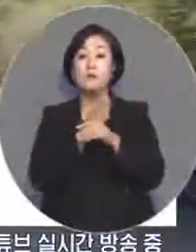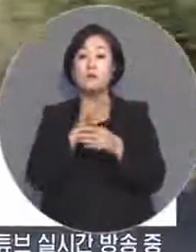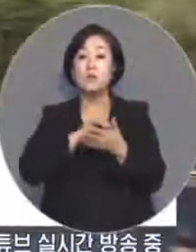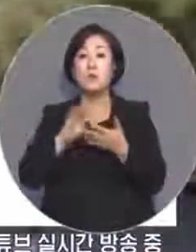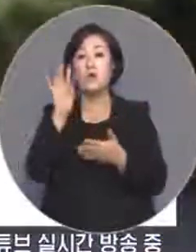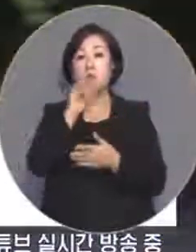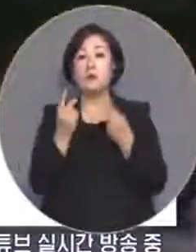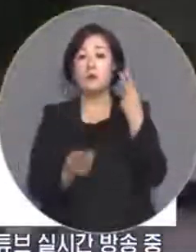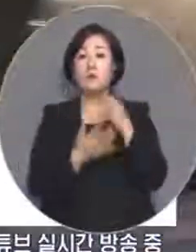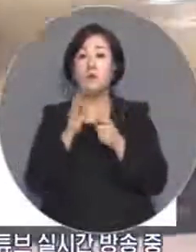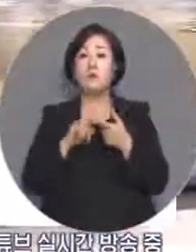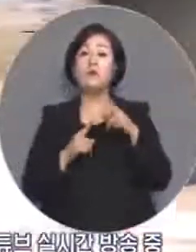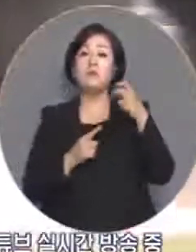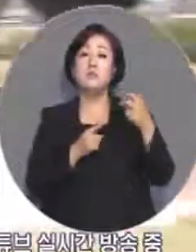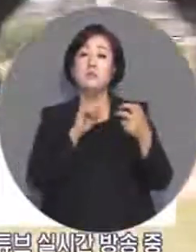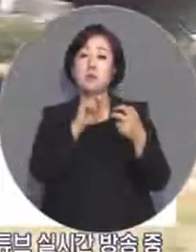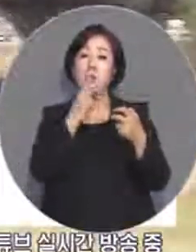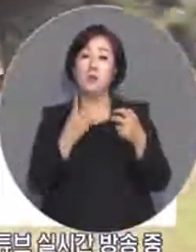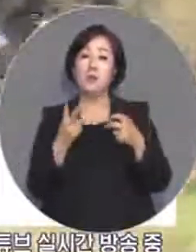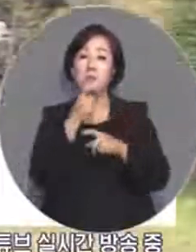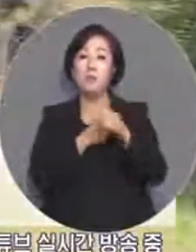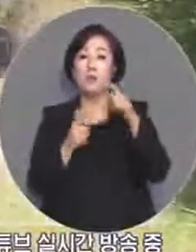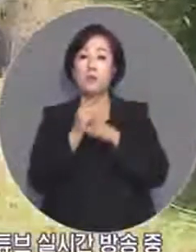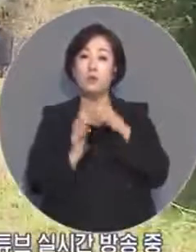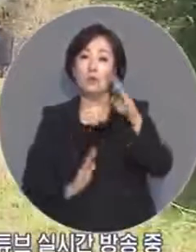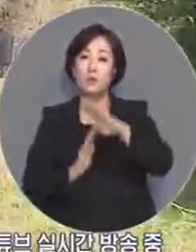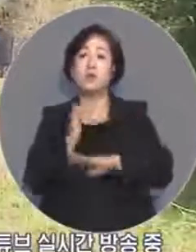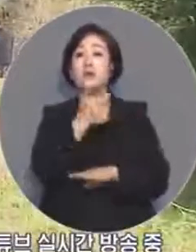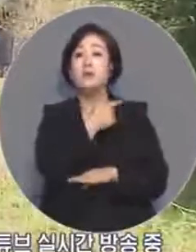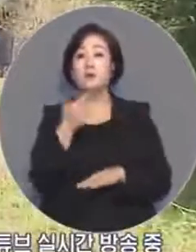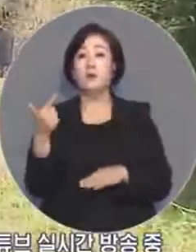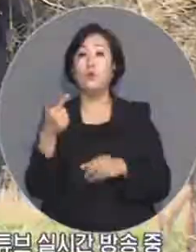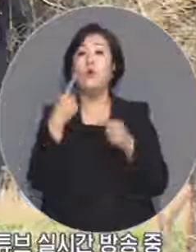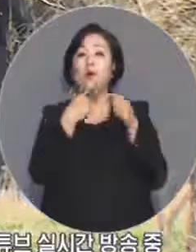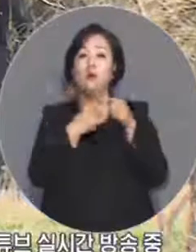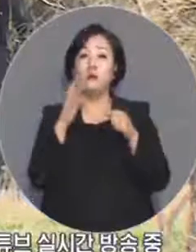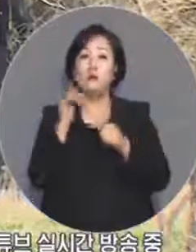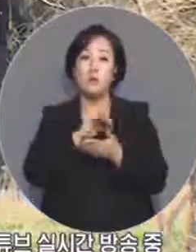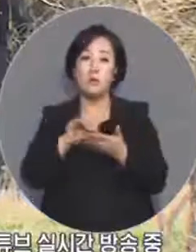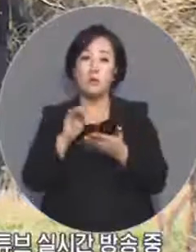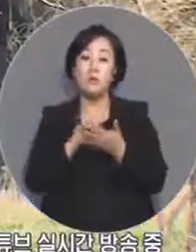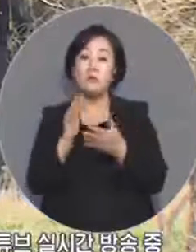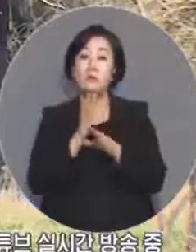전국 평균 70.2%를 훨씬 웃돈 최고 수준인 것으로 나타났습니다.